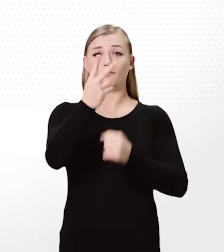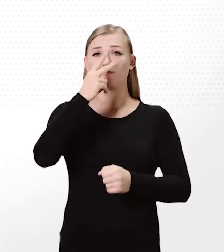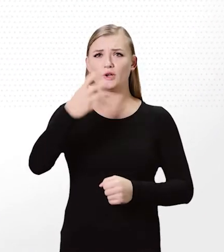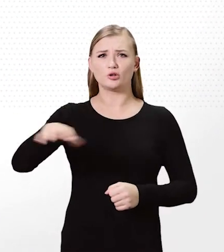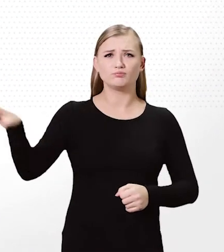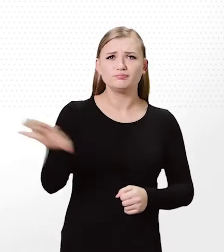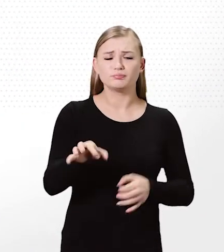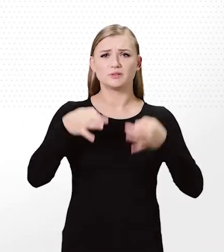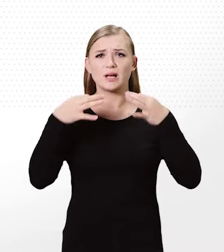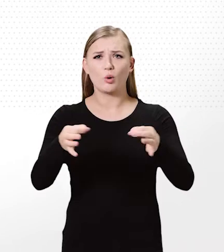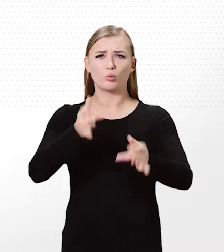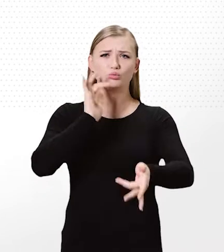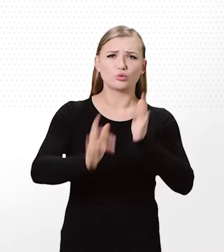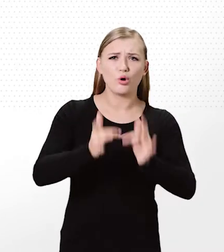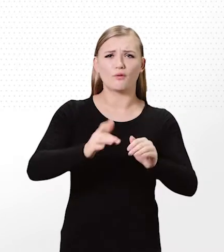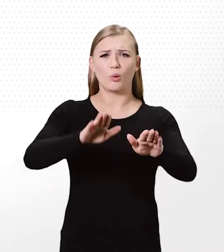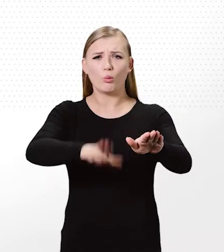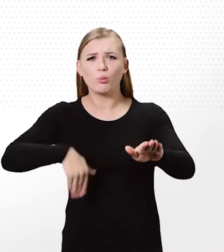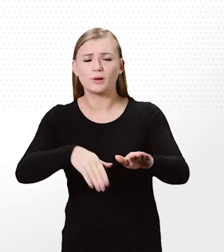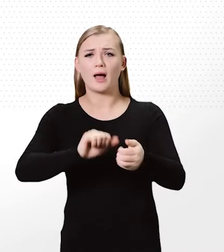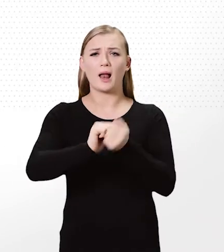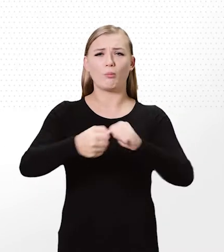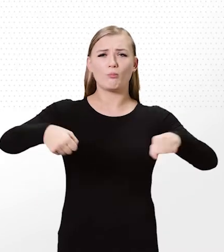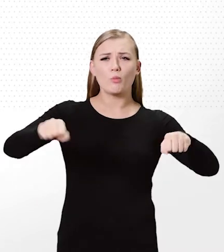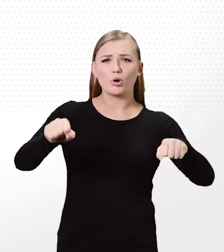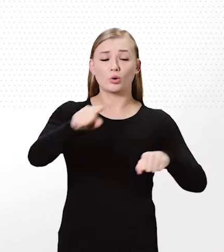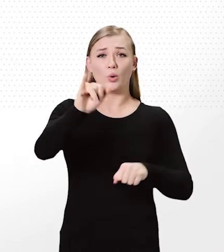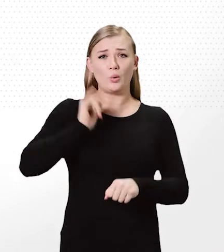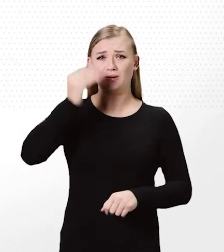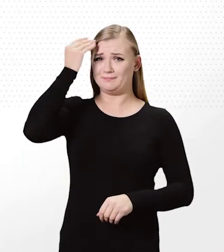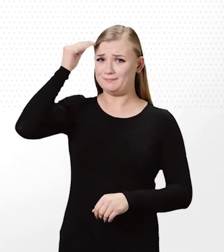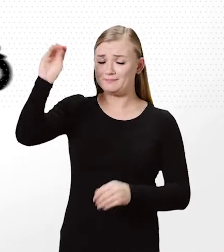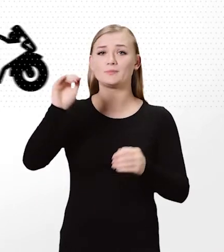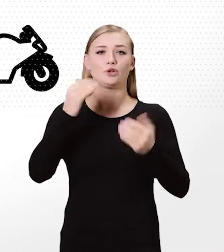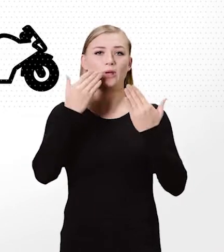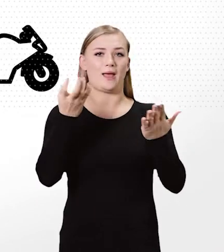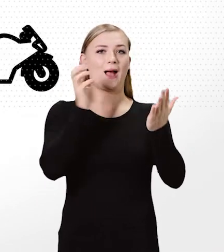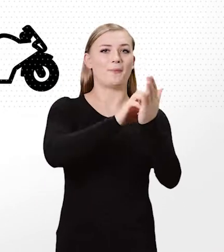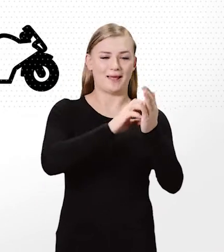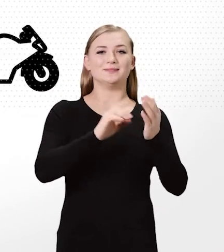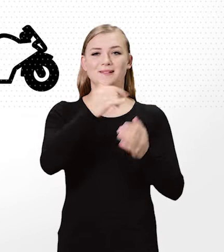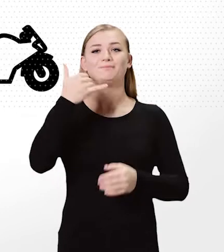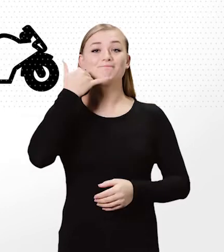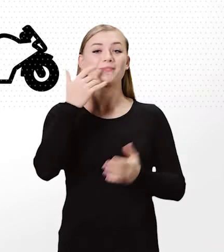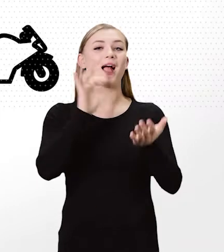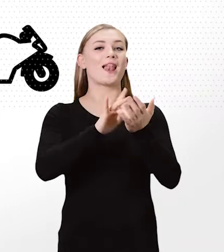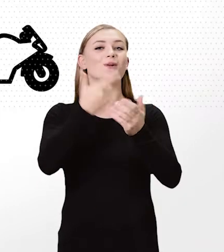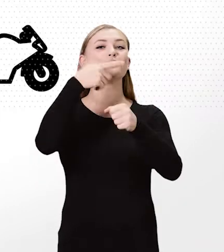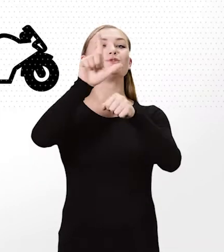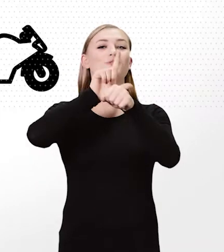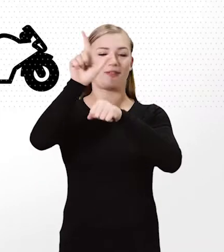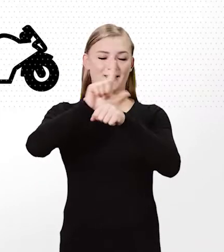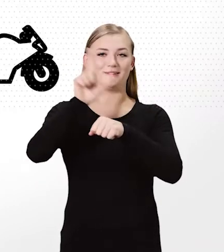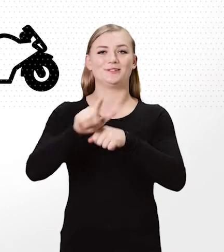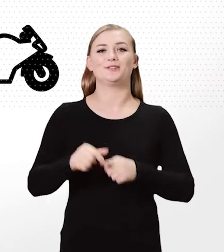Jeżeli jesteś świadkiem kradzieży samochodu, roweru, hulajnogi lub motocykla, możesz zgłosić to za pomocą aplikacji